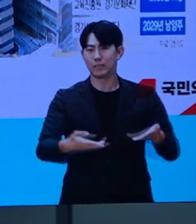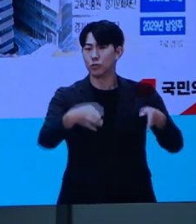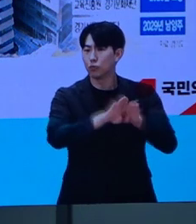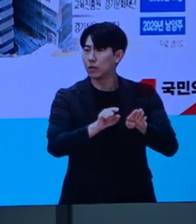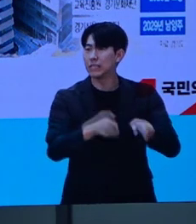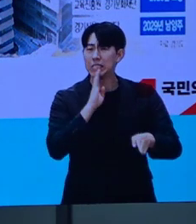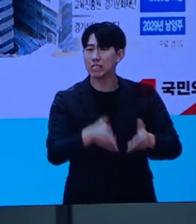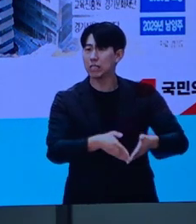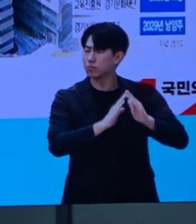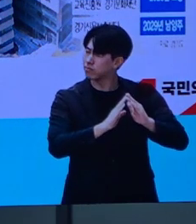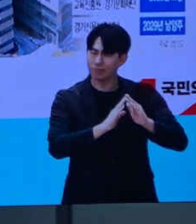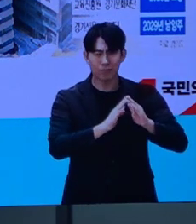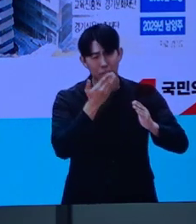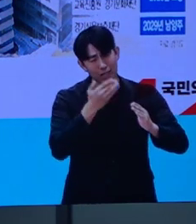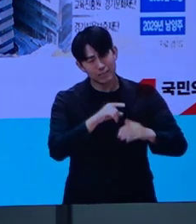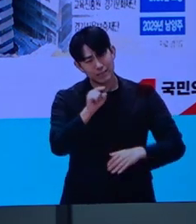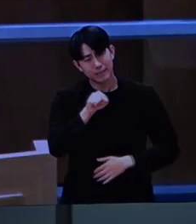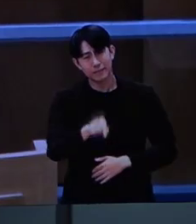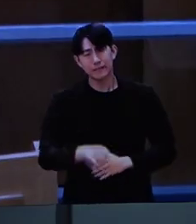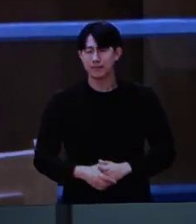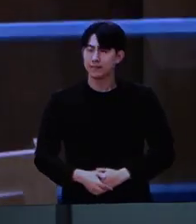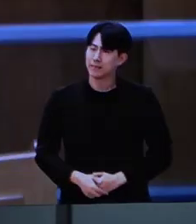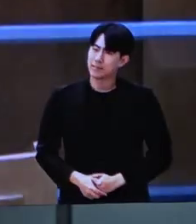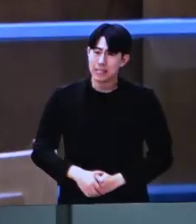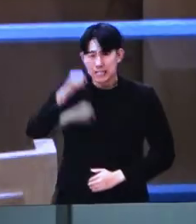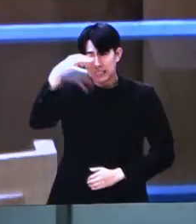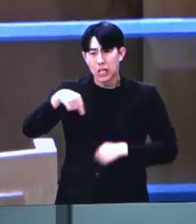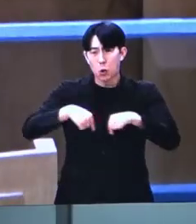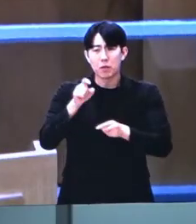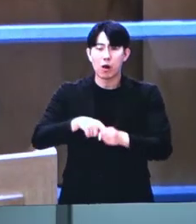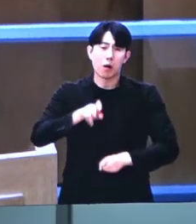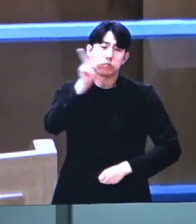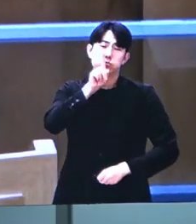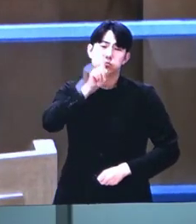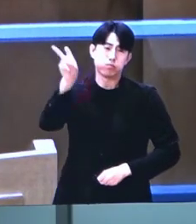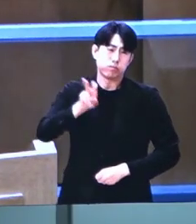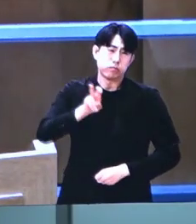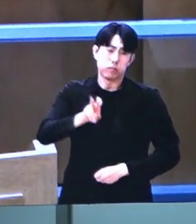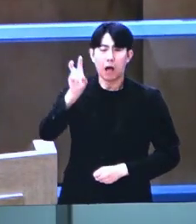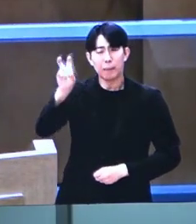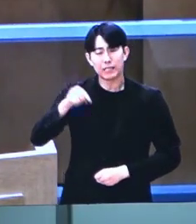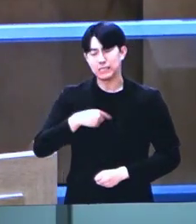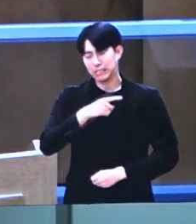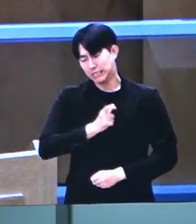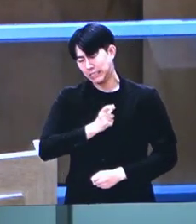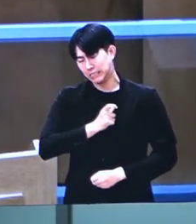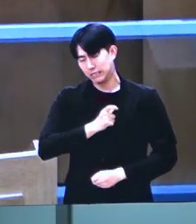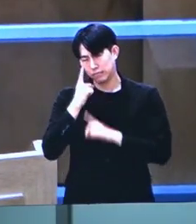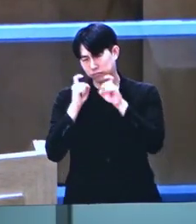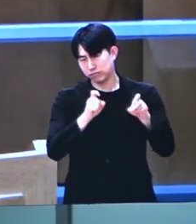있을까? 정치적 구호에 그치지 않을까 하는 의구심을 떨쳐버릴 수 없습니다.